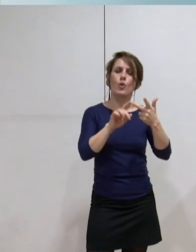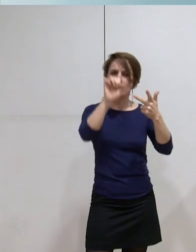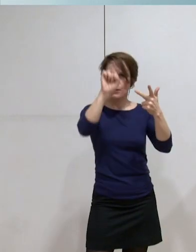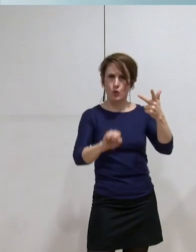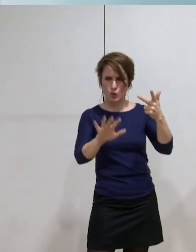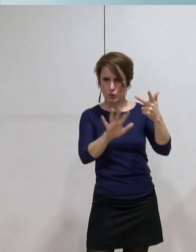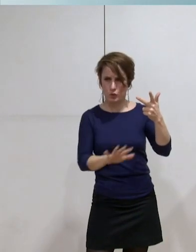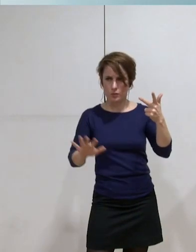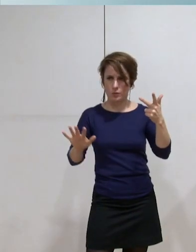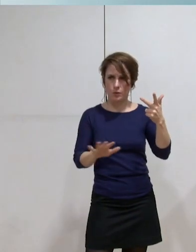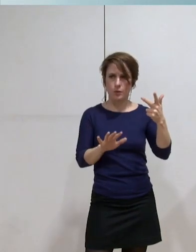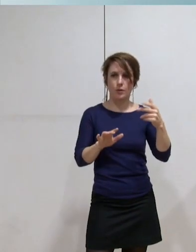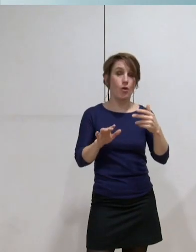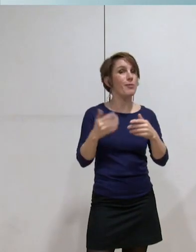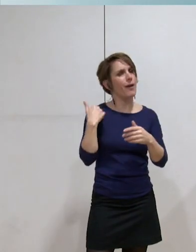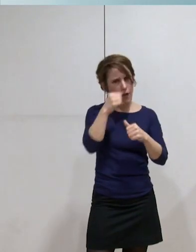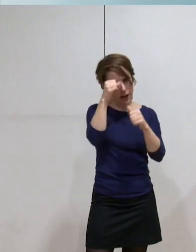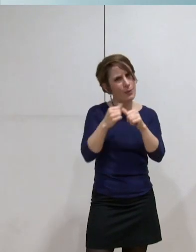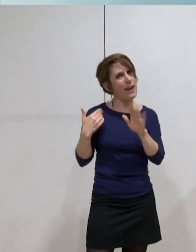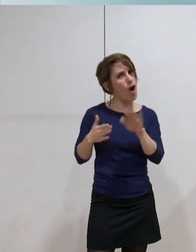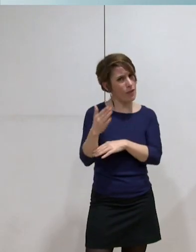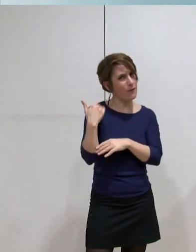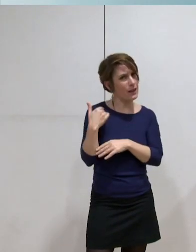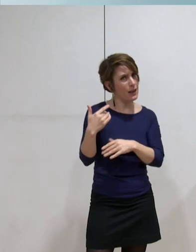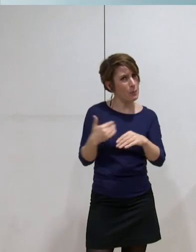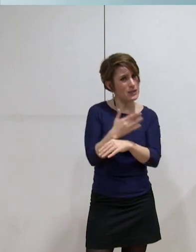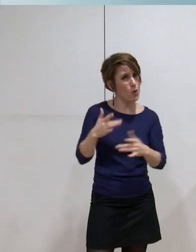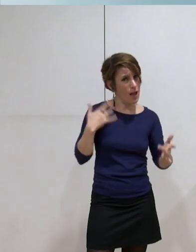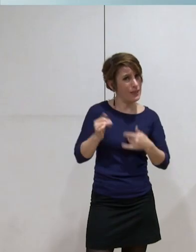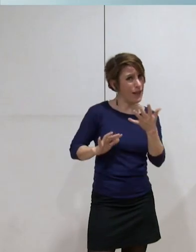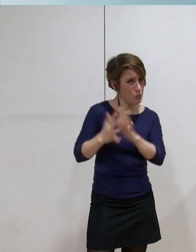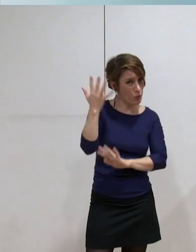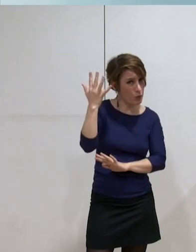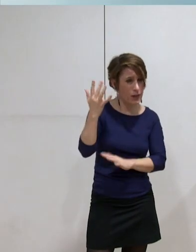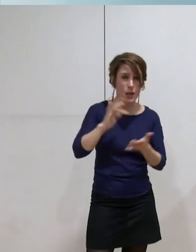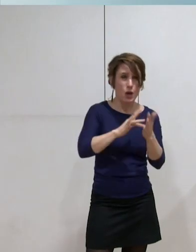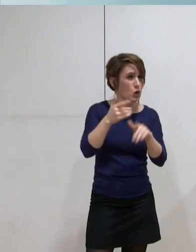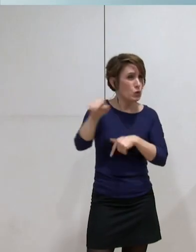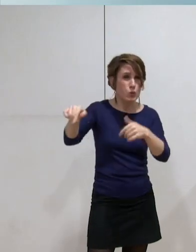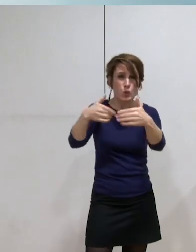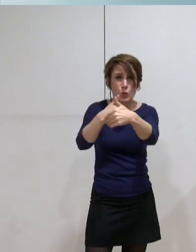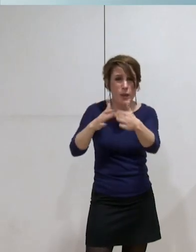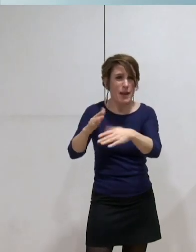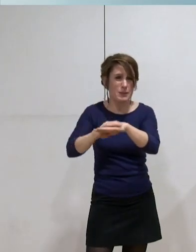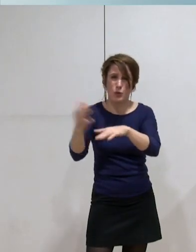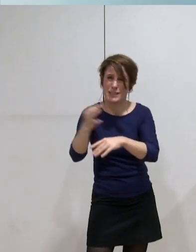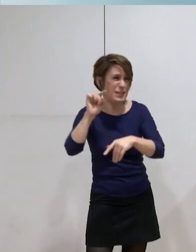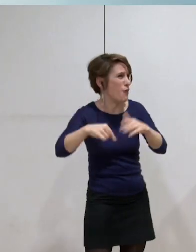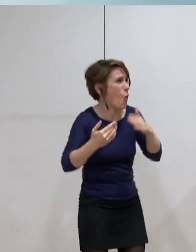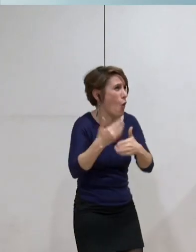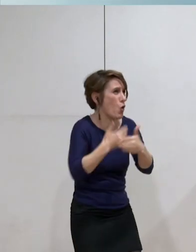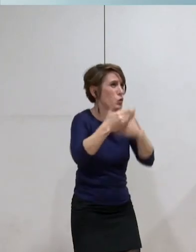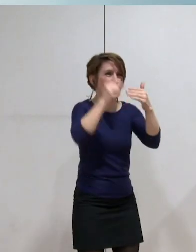l'actualité en avril un théâtre à brûlé un incendie criminel tous les partis politiques ont dit il faut le reconstruire et bien dans ce budget